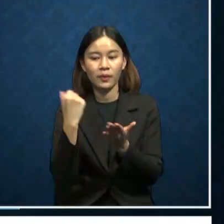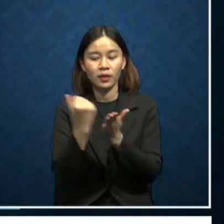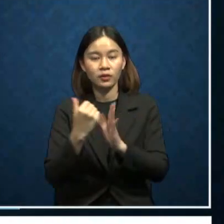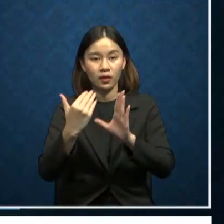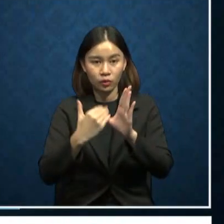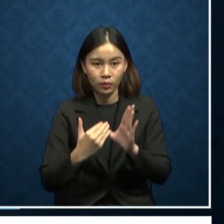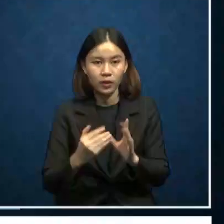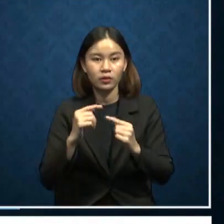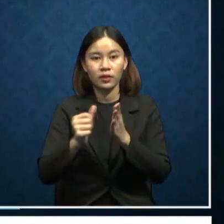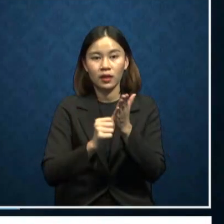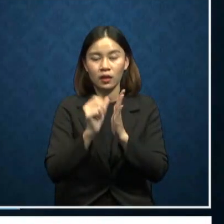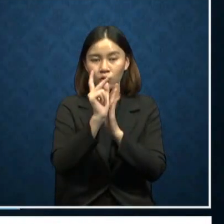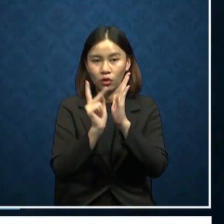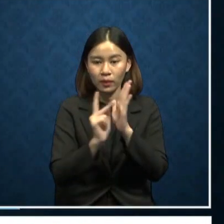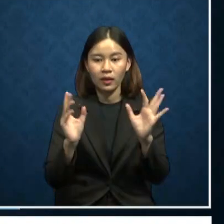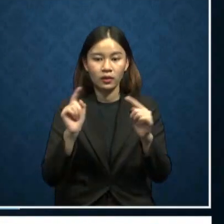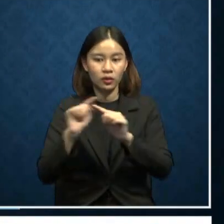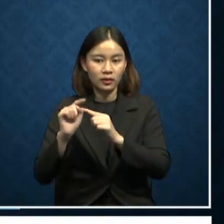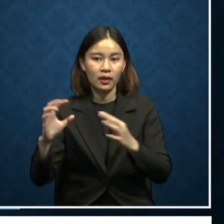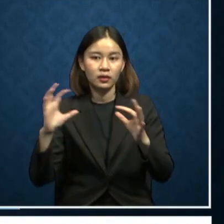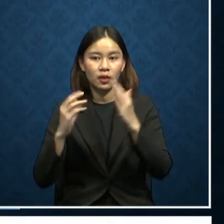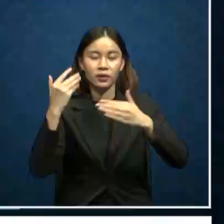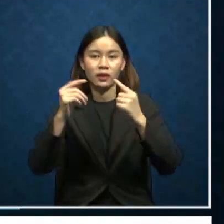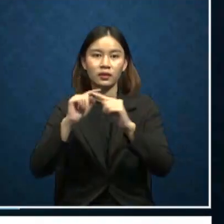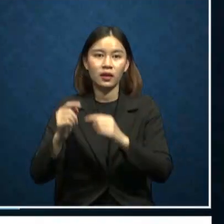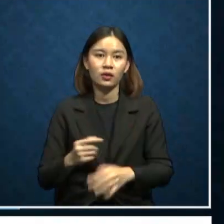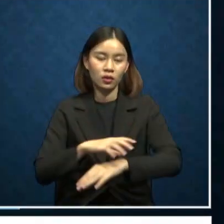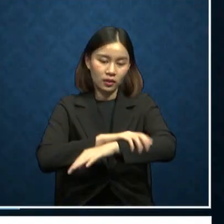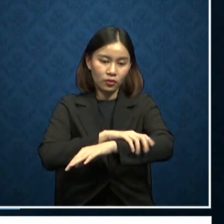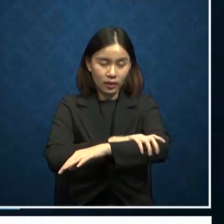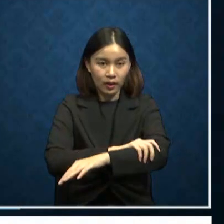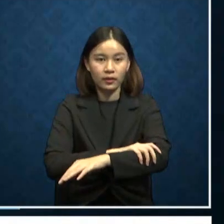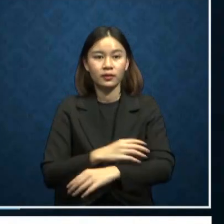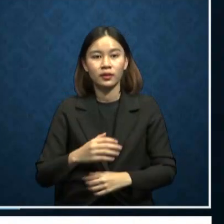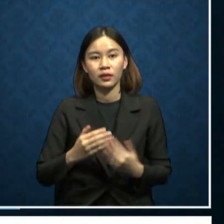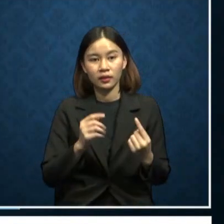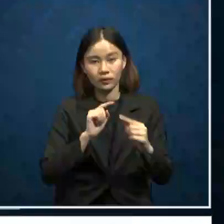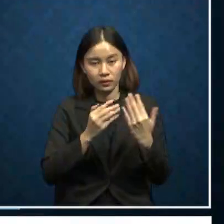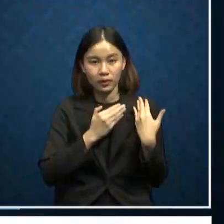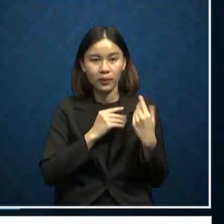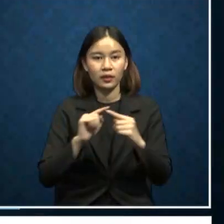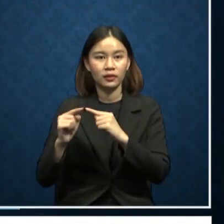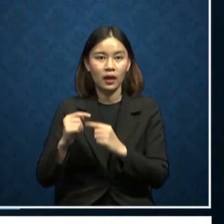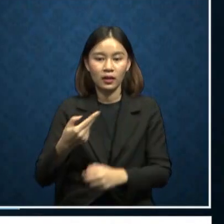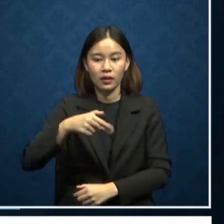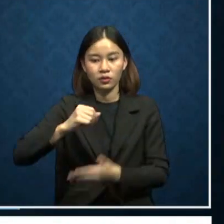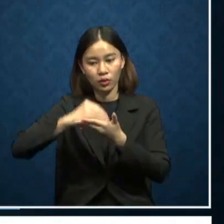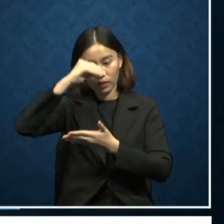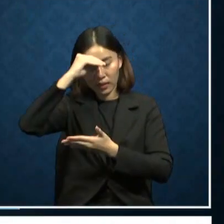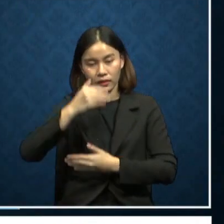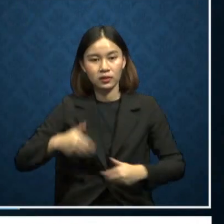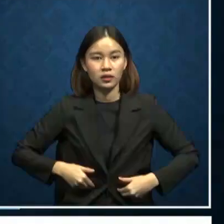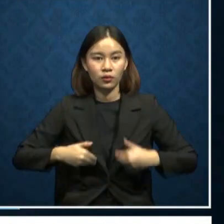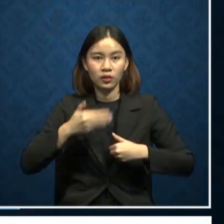ทะเบียนการปรับปรุงกฎหมายที่เกี่ยวข้องกับกิจการต่างๆอาธินวดไทยและสปาจัดทำหลักสูตรการเรียนรู้ตลอดชีวิต